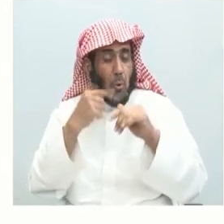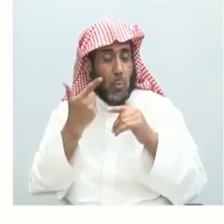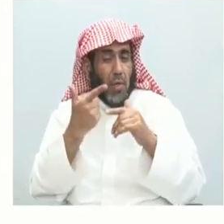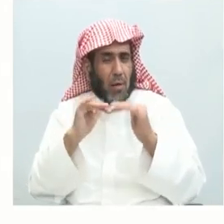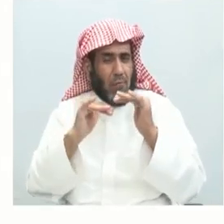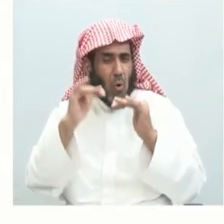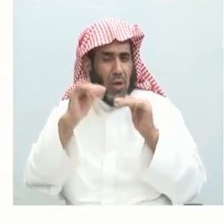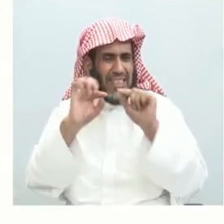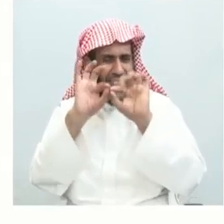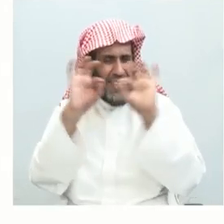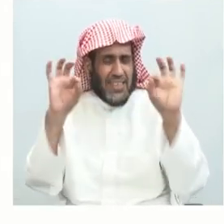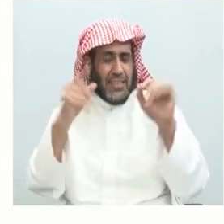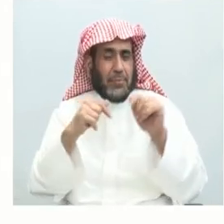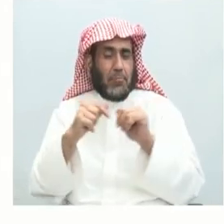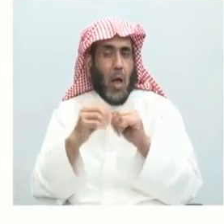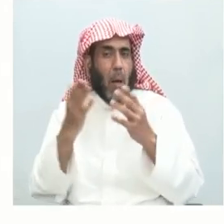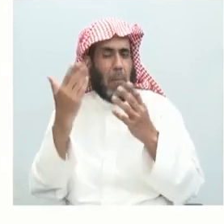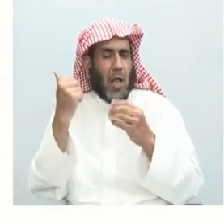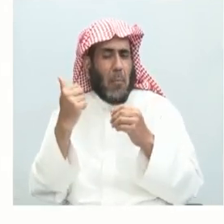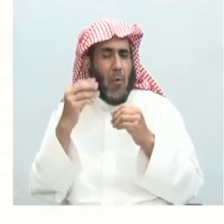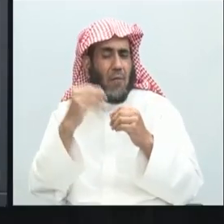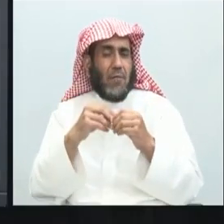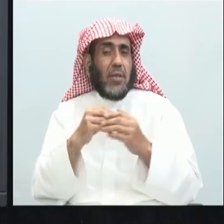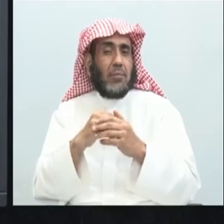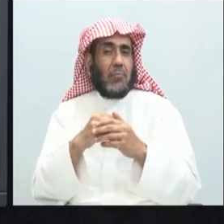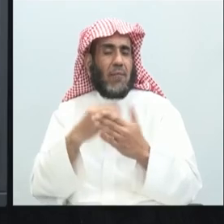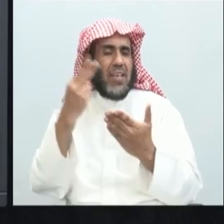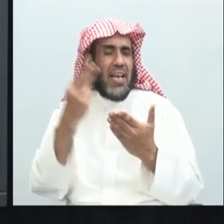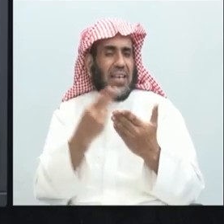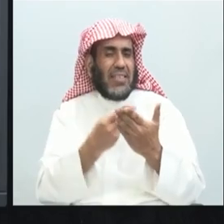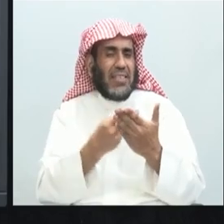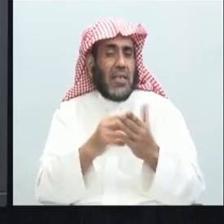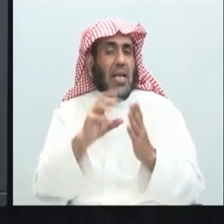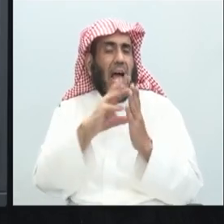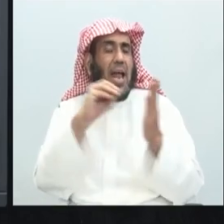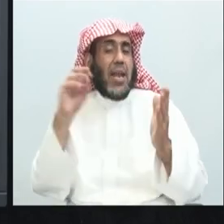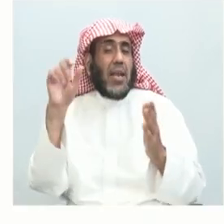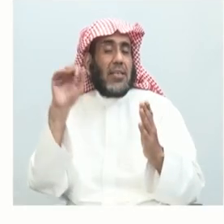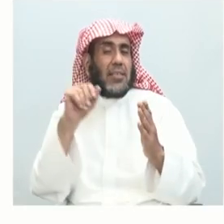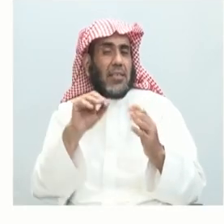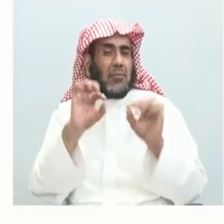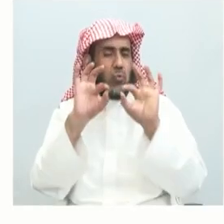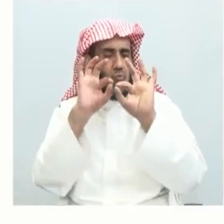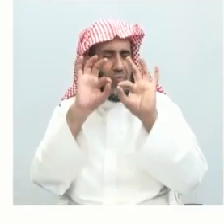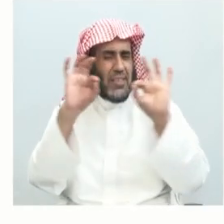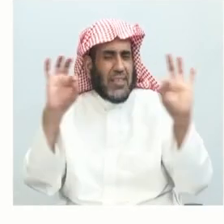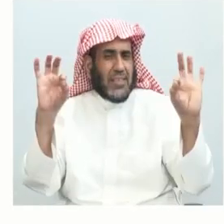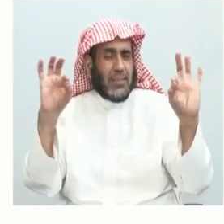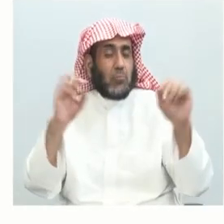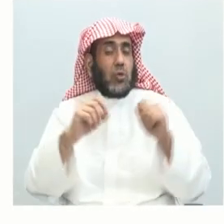الان ماذا احسنتم ما تعلمناه في ماذا في خط النسخ اذا لدينا السطر